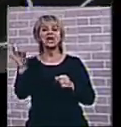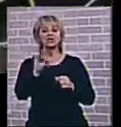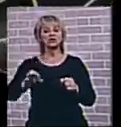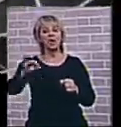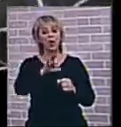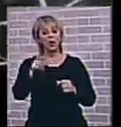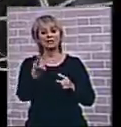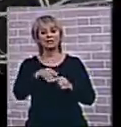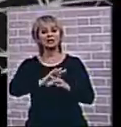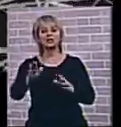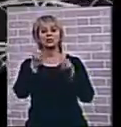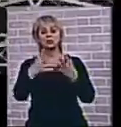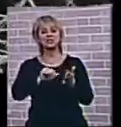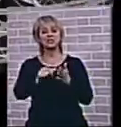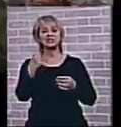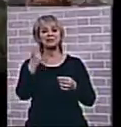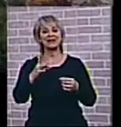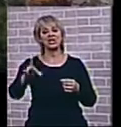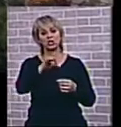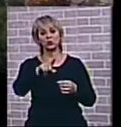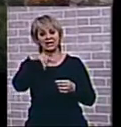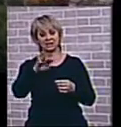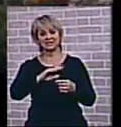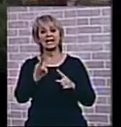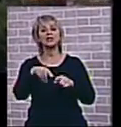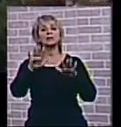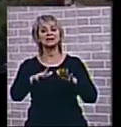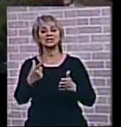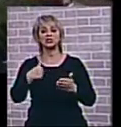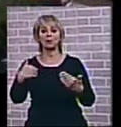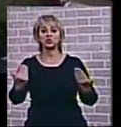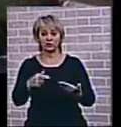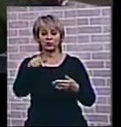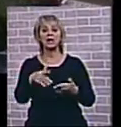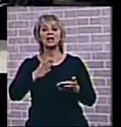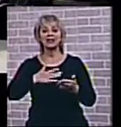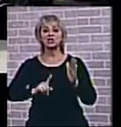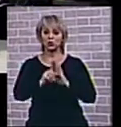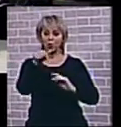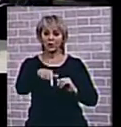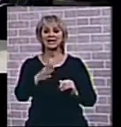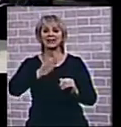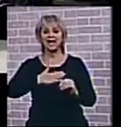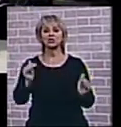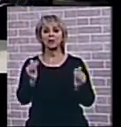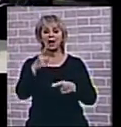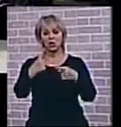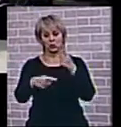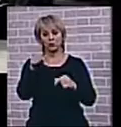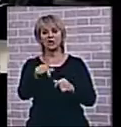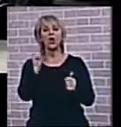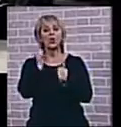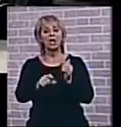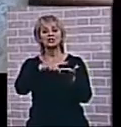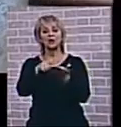Ростовская область – это не просто 61-й регион России. Это место, где мы живем. Здесь наши корни, здесь наша малая родина. У